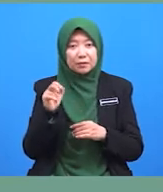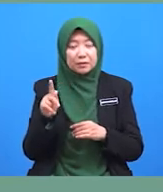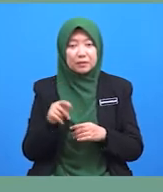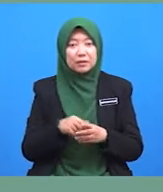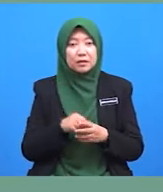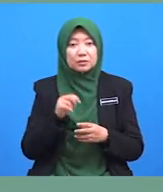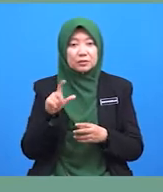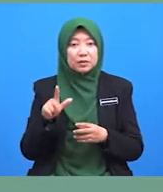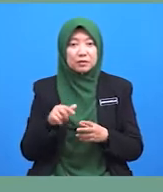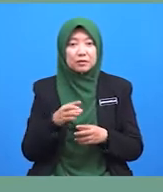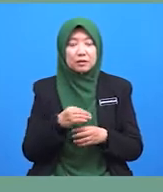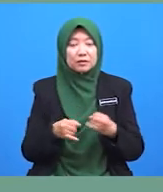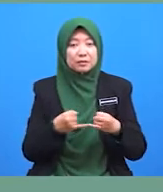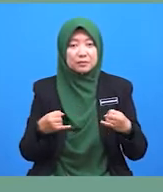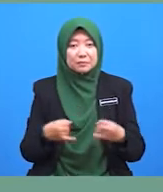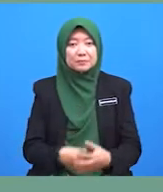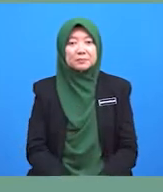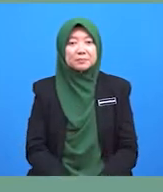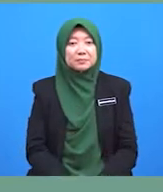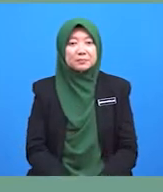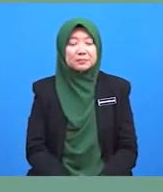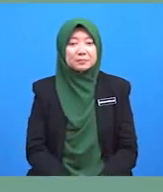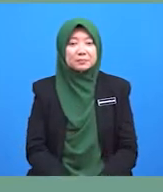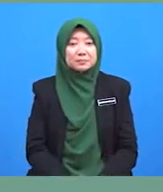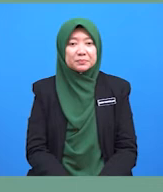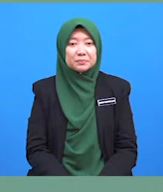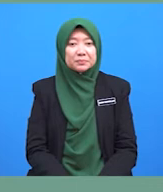gel galvanik dan tali pengikat.